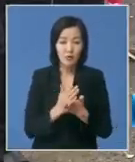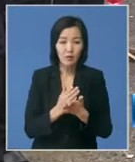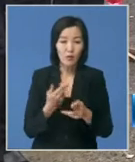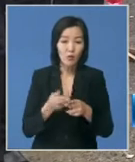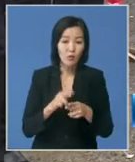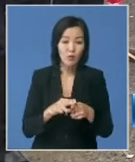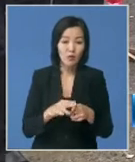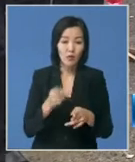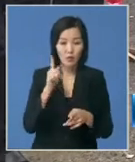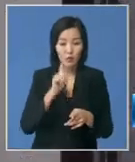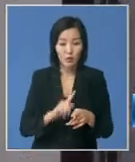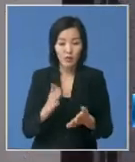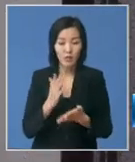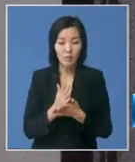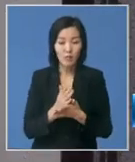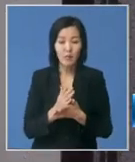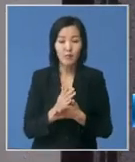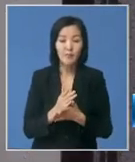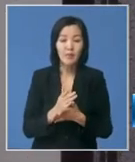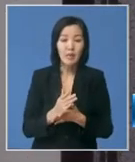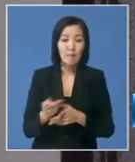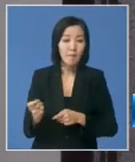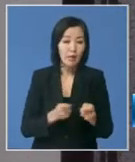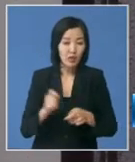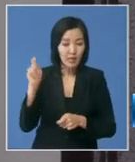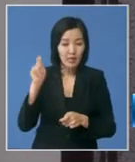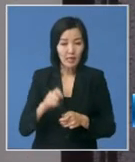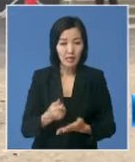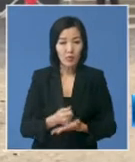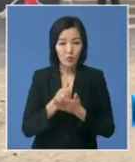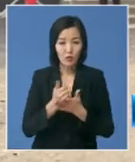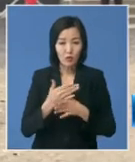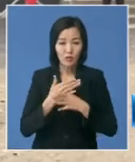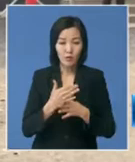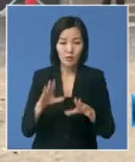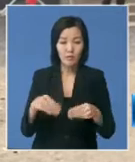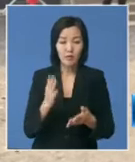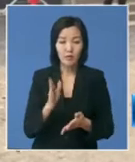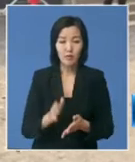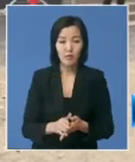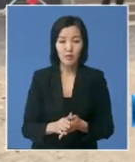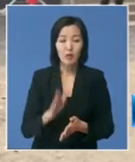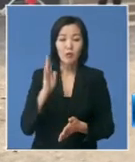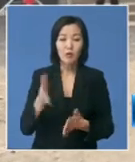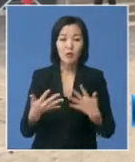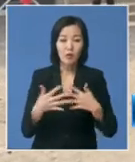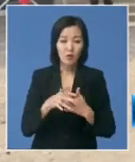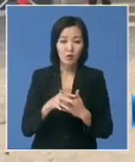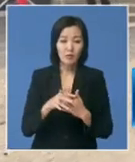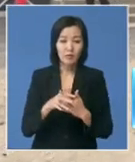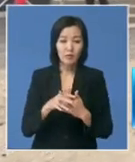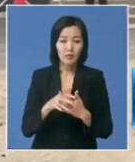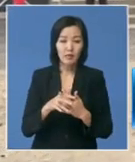еді. Аудан ауыл басшылығы да келді. Жан жақты қолдаймыз деп жатыр. Болашақта ауылымыз